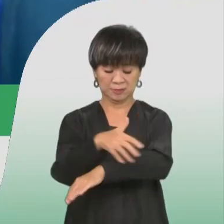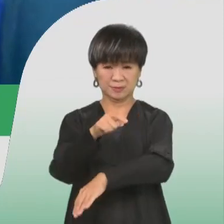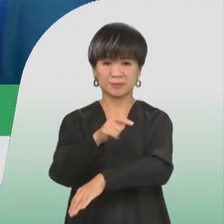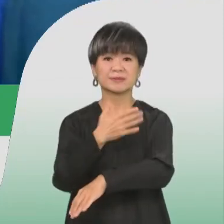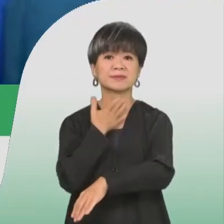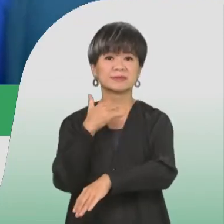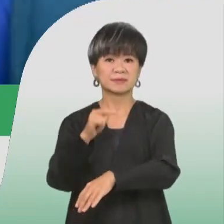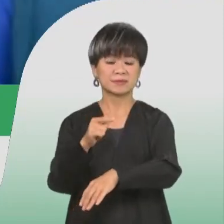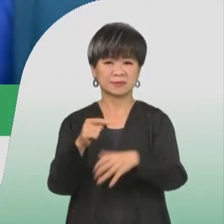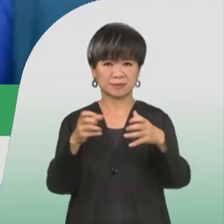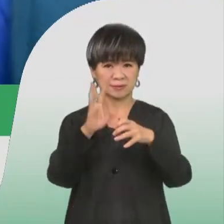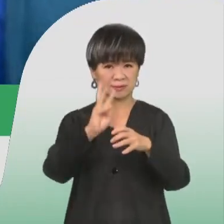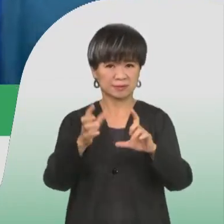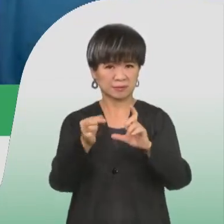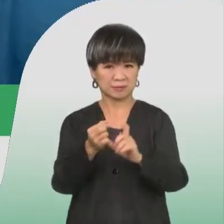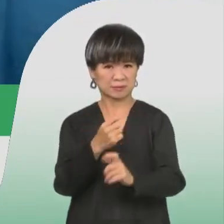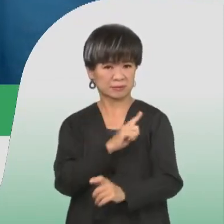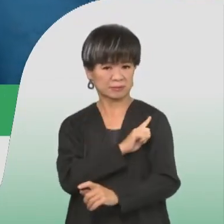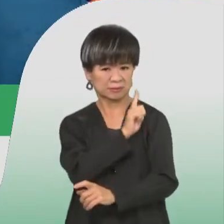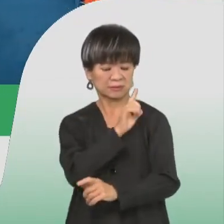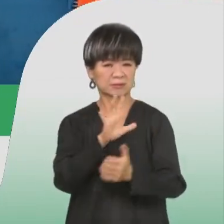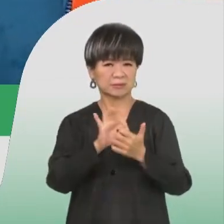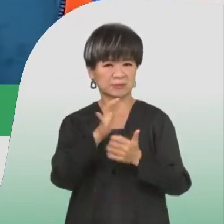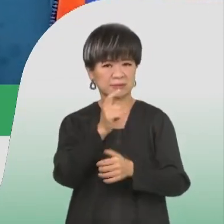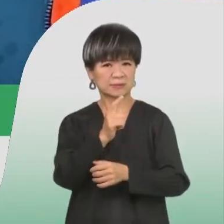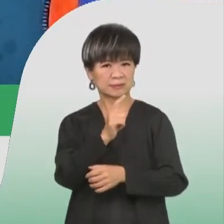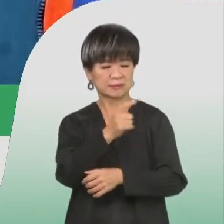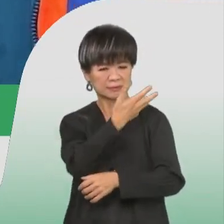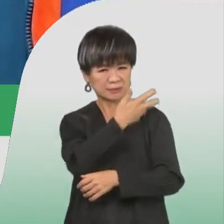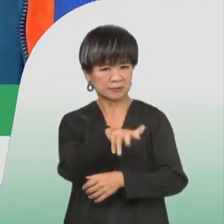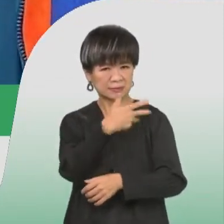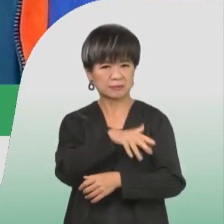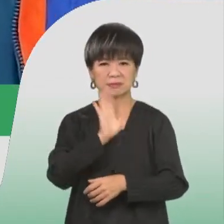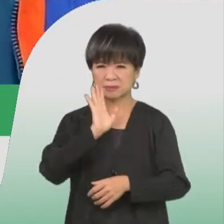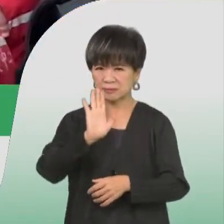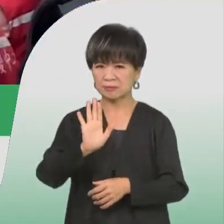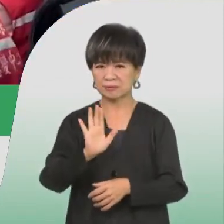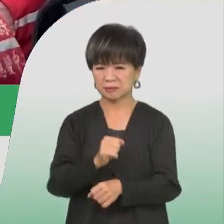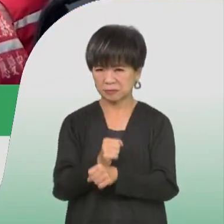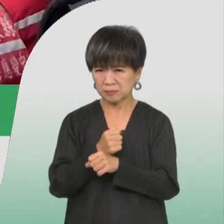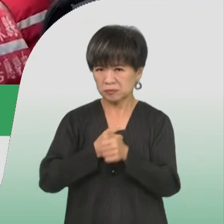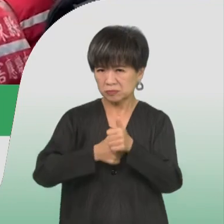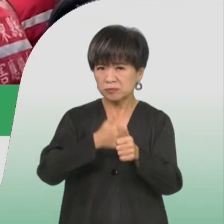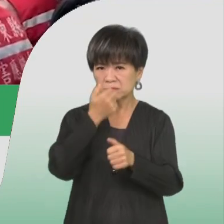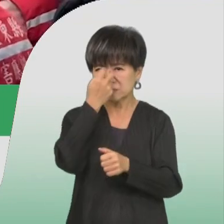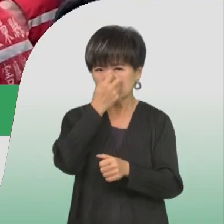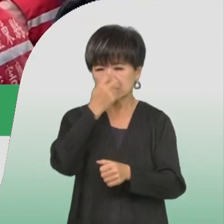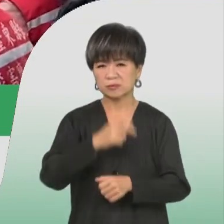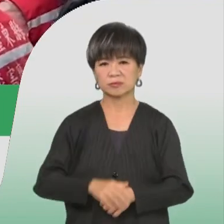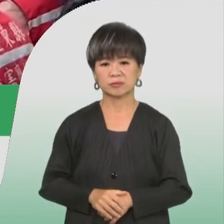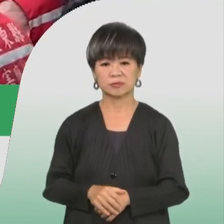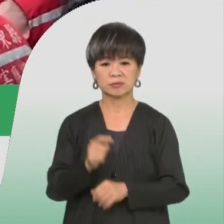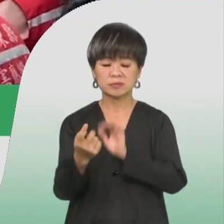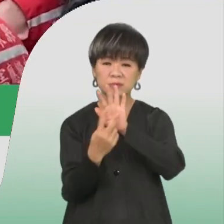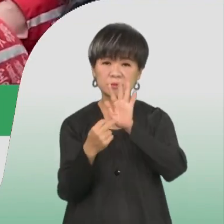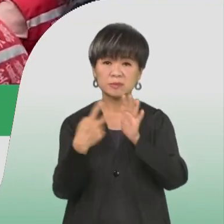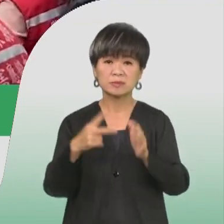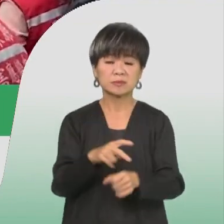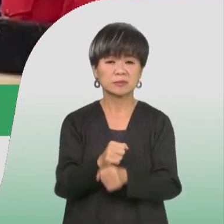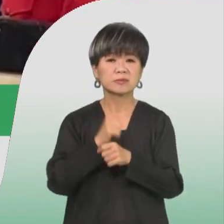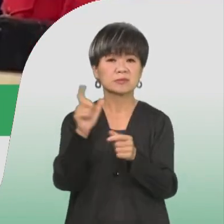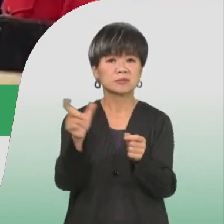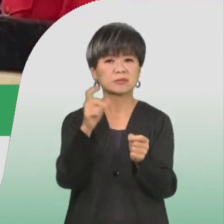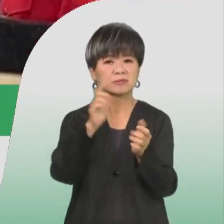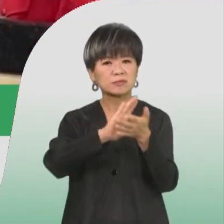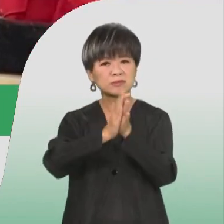在集水区上面已经有部分的雨量。那我们跟乡长会持续关注的。 同样，政府也强调会持续来注意风灾